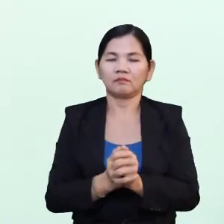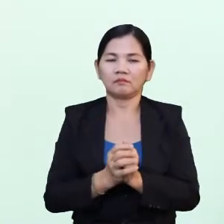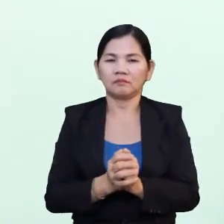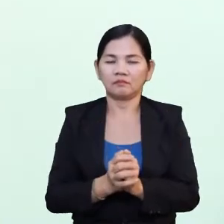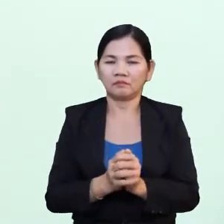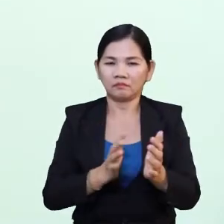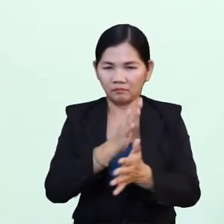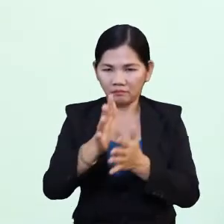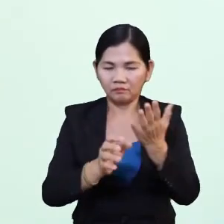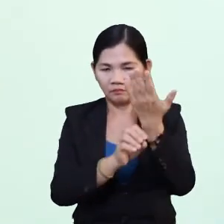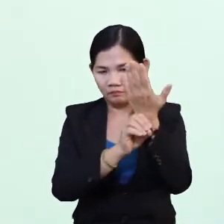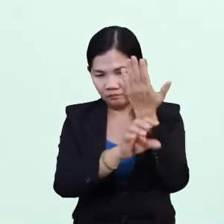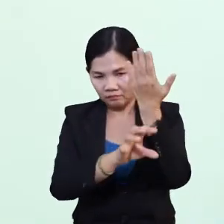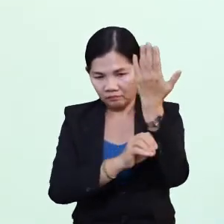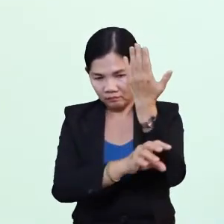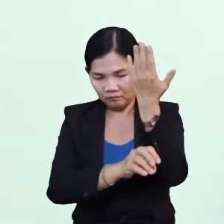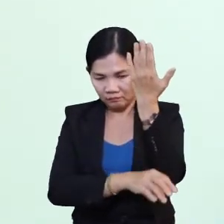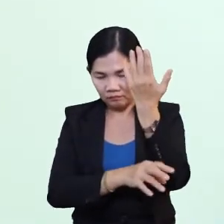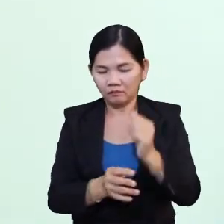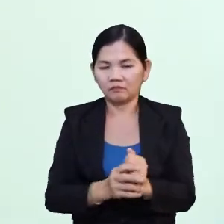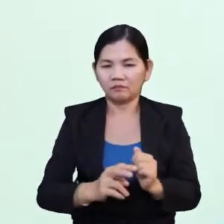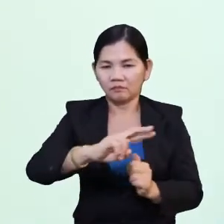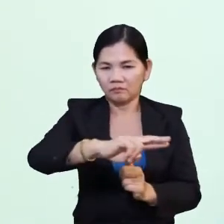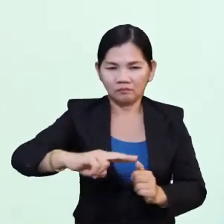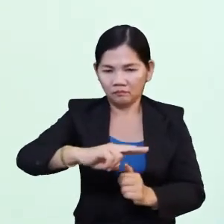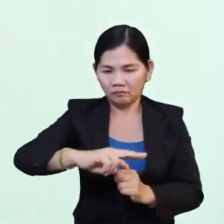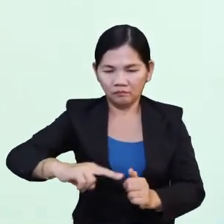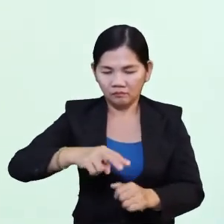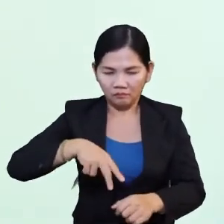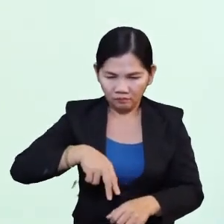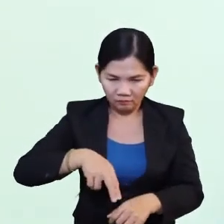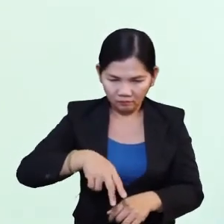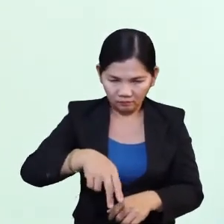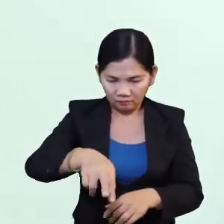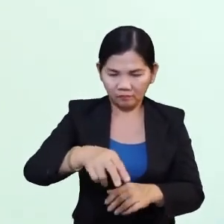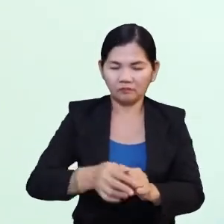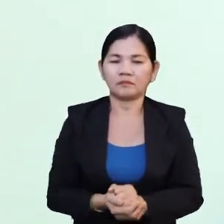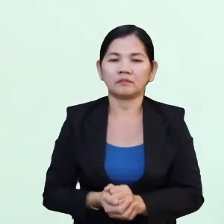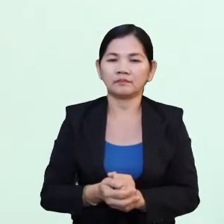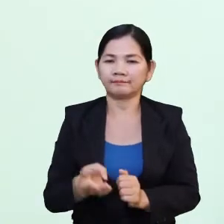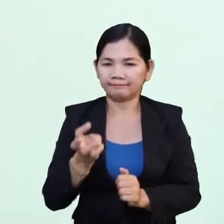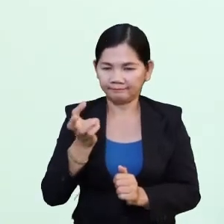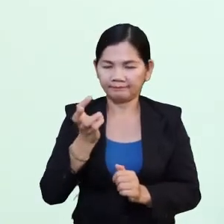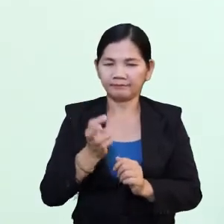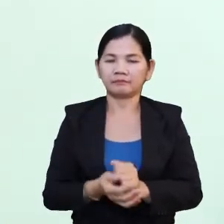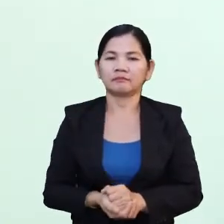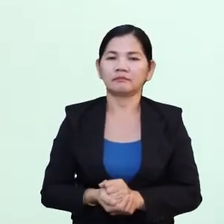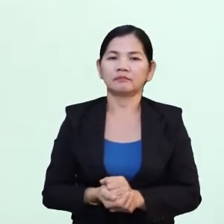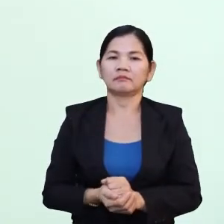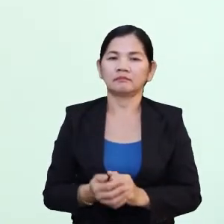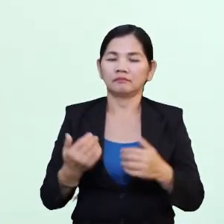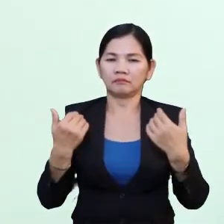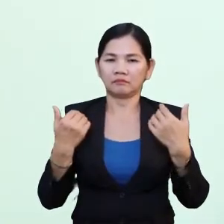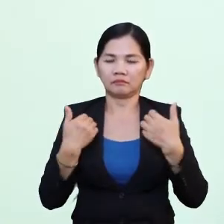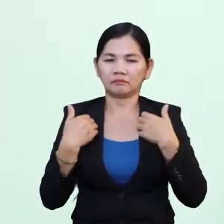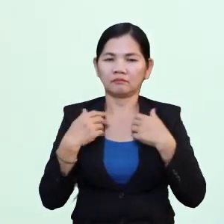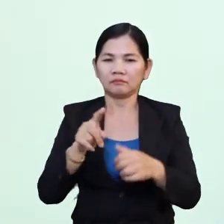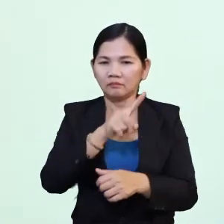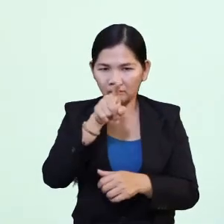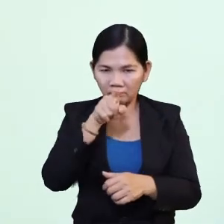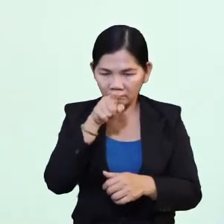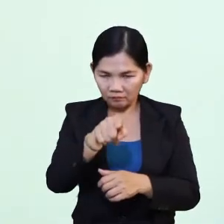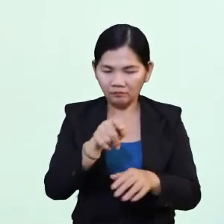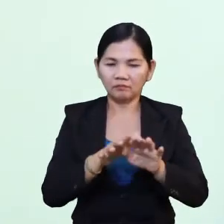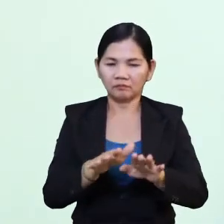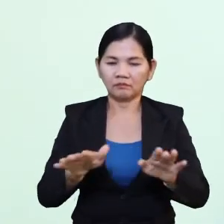មើលភ្លើងសញ្ញាចរាចរណ៍នឹងមើលគំនូសកាន់តឹងខ្នល់ដែលអ្នកគ្រូបានបញ្យល់កូនអម្បាញ់មិញនេះចា៎ឥឡូវអ្នកគ្រូមានសំណួរសួរដល់